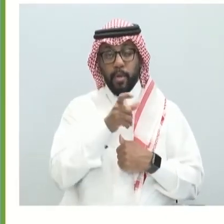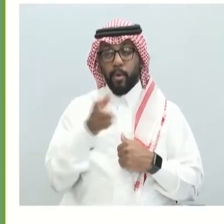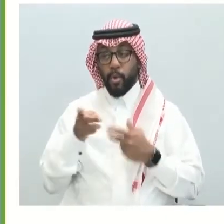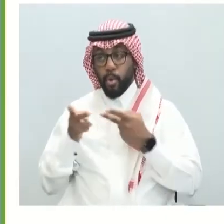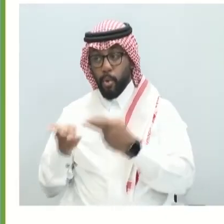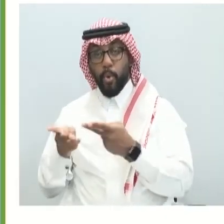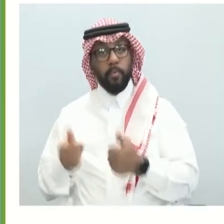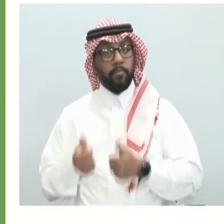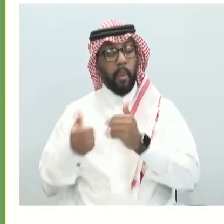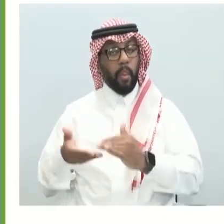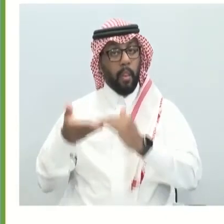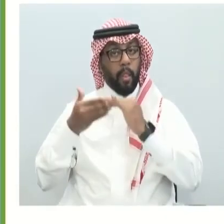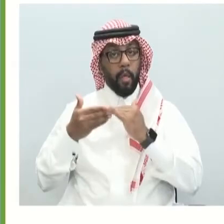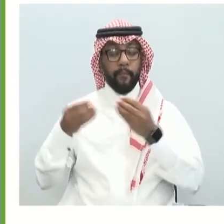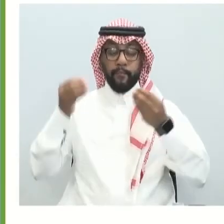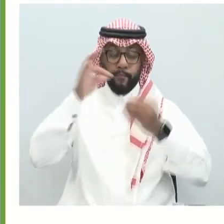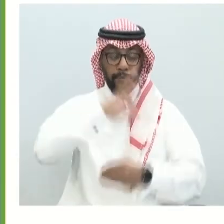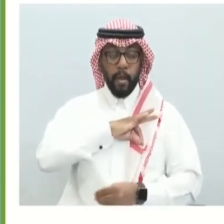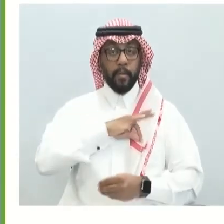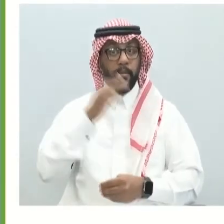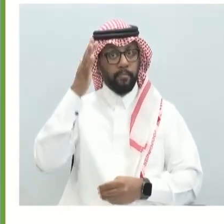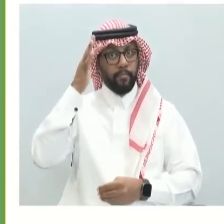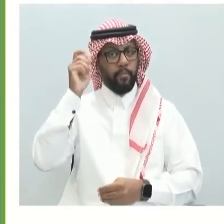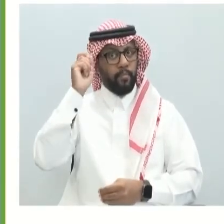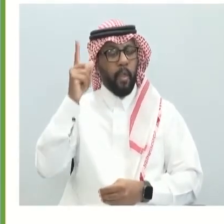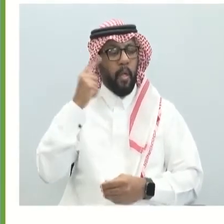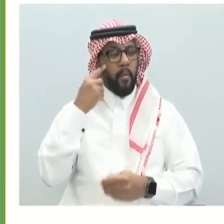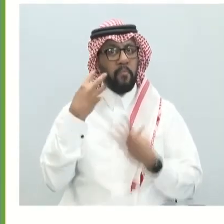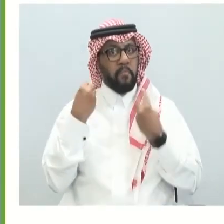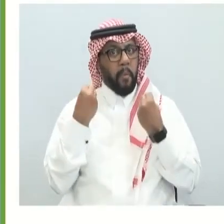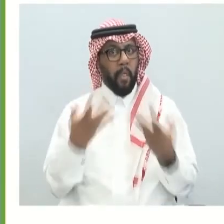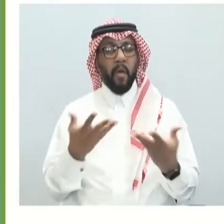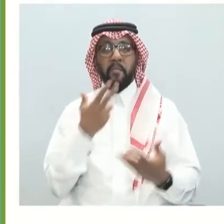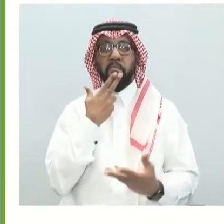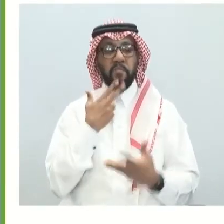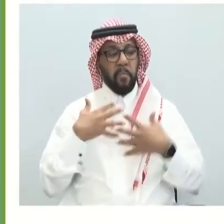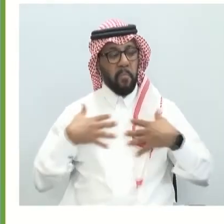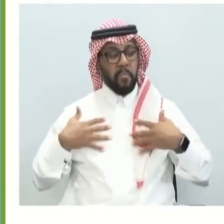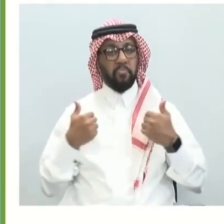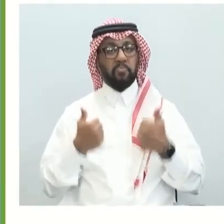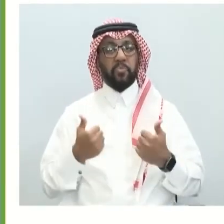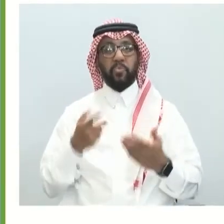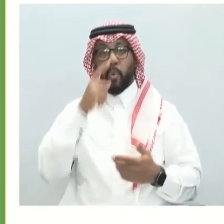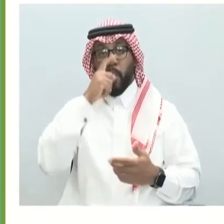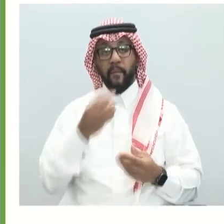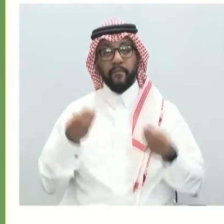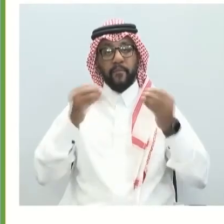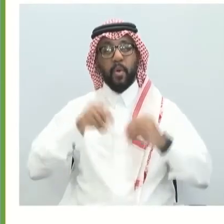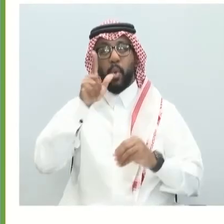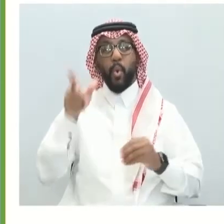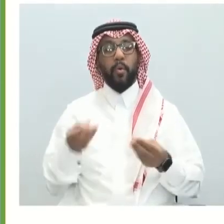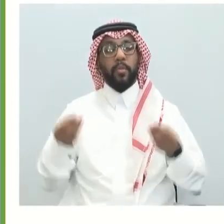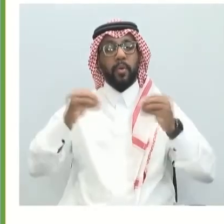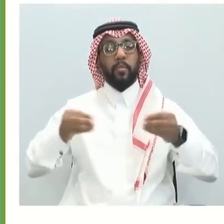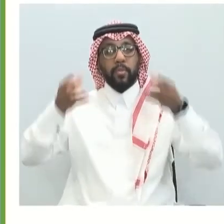والانتباه والاداء المعرفي والمزاجي والمرونه واكتساب المفردات والتعلم